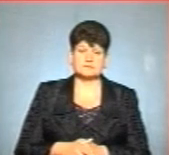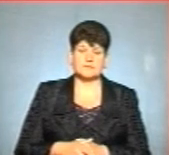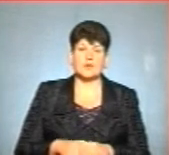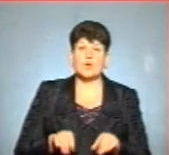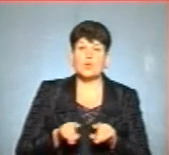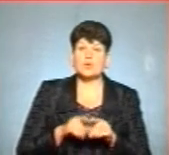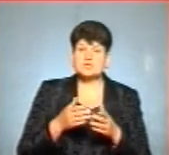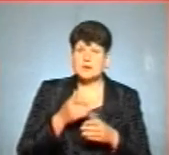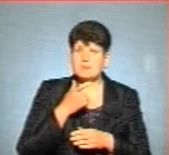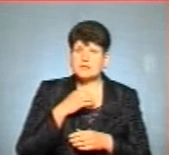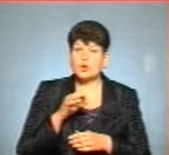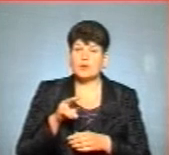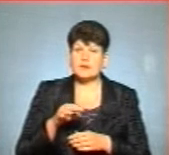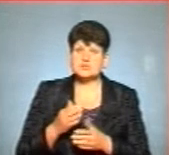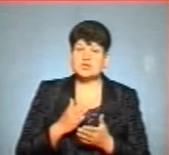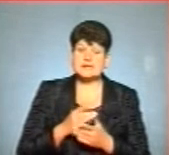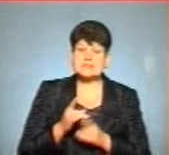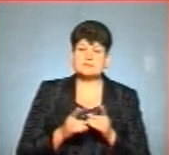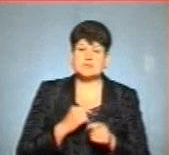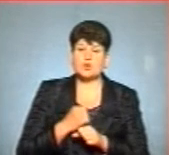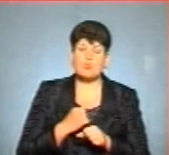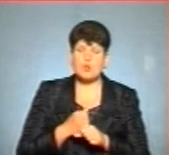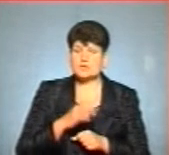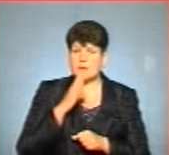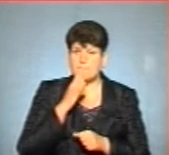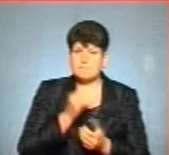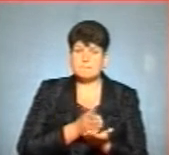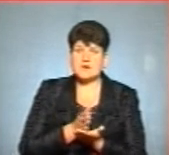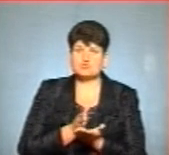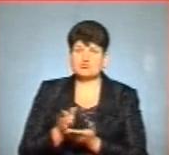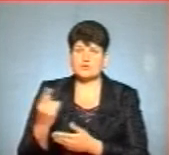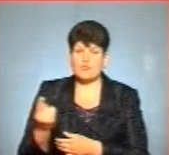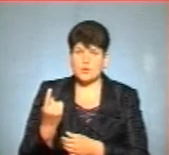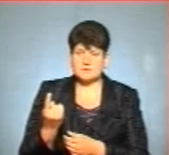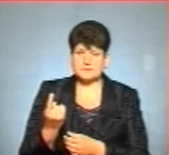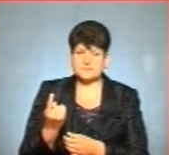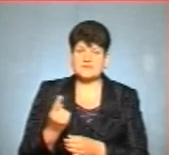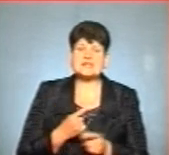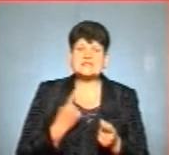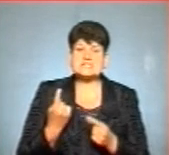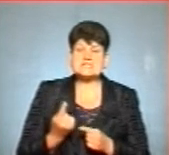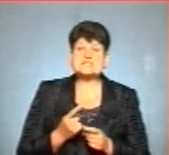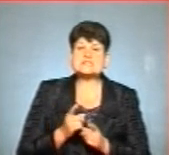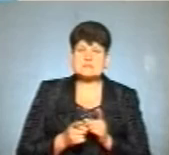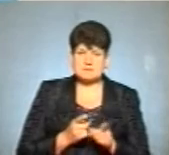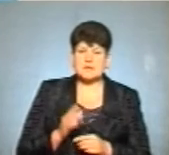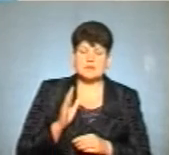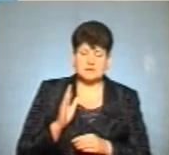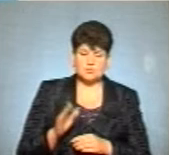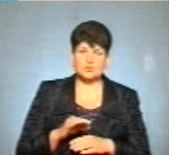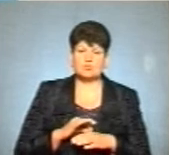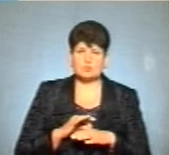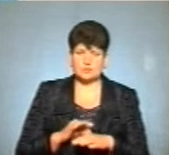Отже, пане Олеже, чи є зміни щодо роботи маршрутів в області? Зміни будуть відбуватися, бо